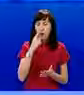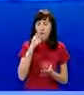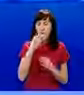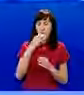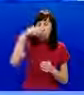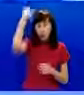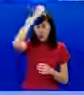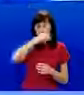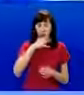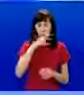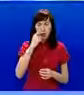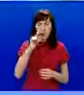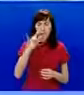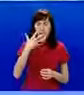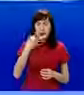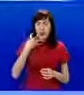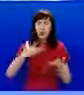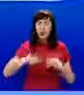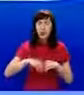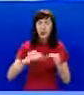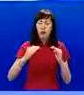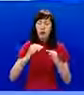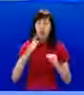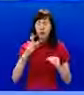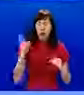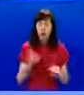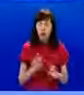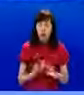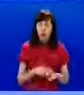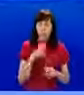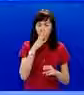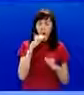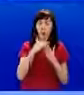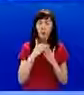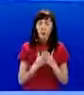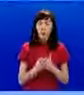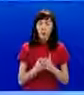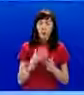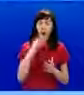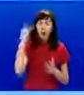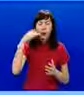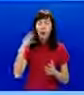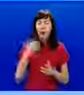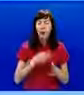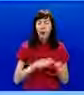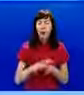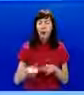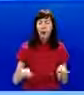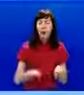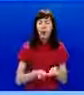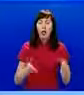жыл ішінде 1,5 миллион отбасы үйлі баранды болу керек. Осы орайда бағдарламаның оңтүстік облыстағы орындалу деңгейі